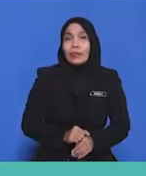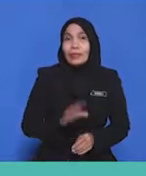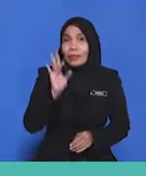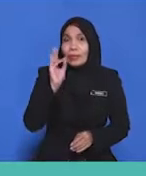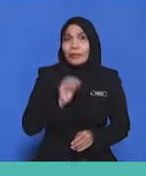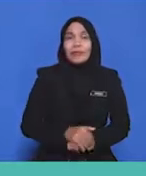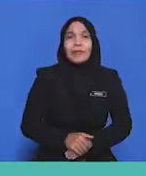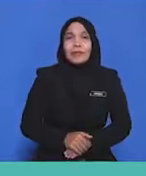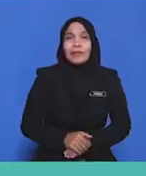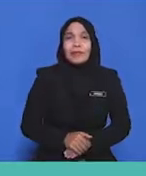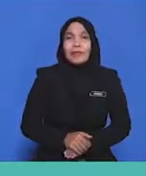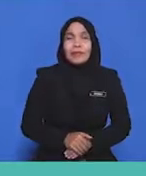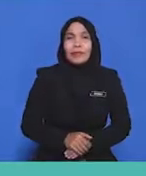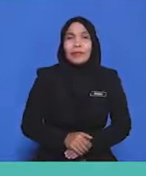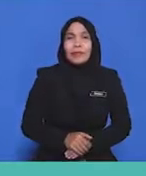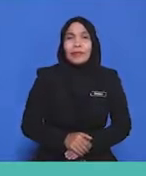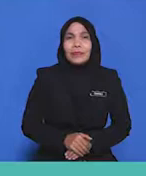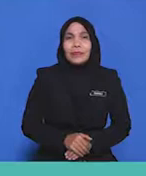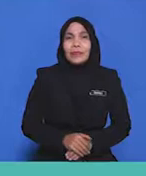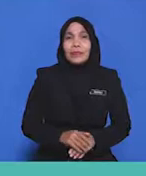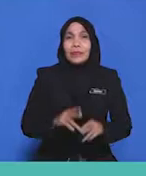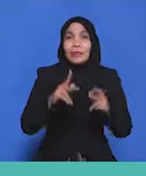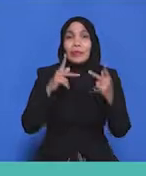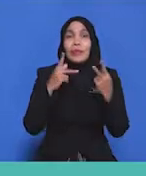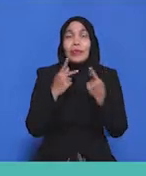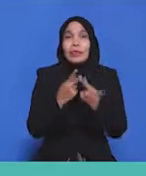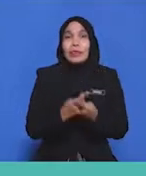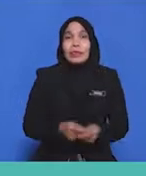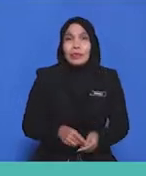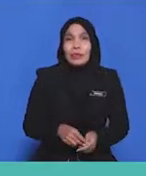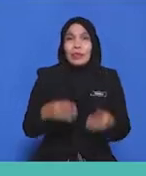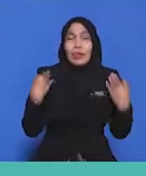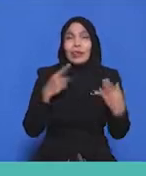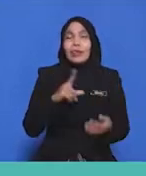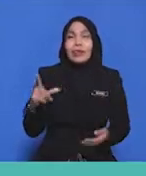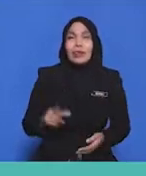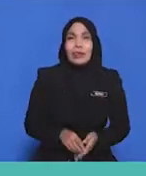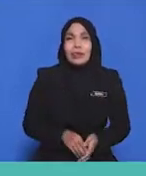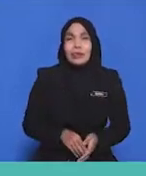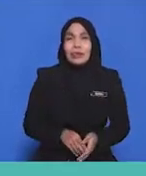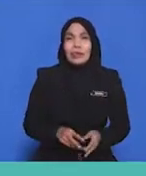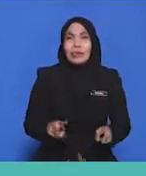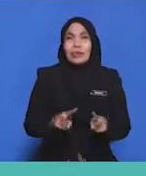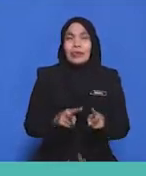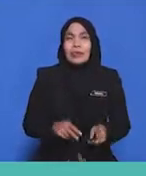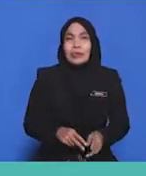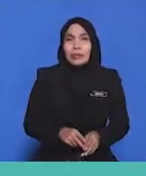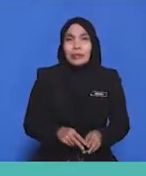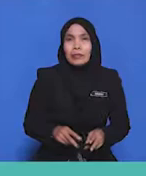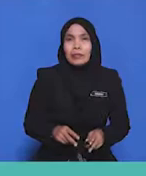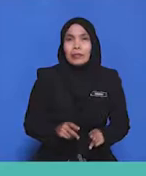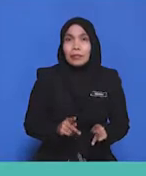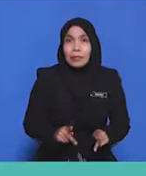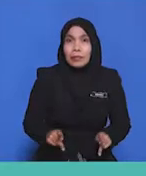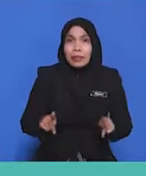Ejen keluarga merupakan ejen terpenting yang mempengaruhi proses sosialisasi individu ke dalam sukan.